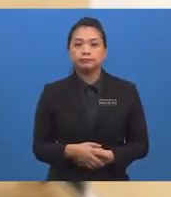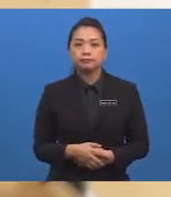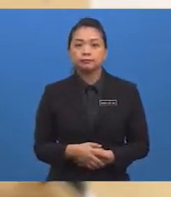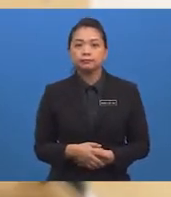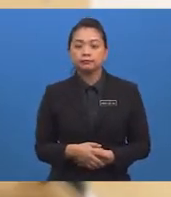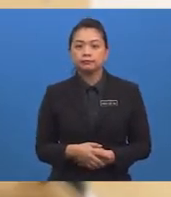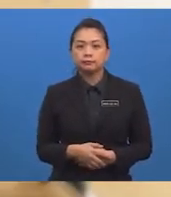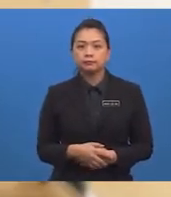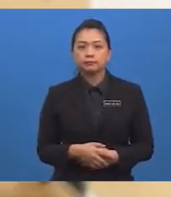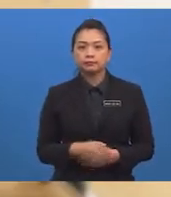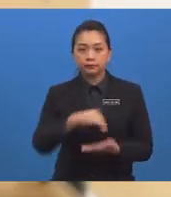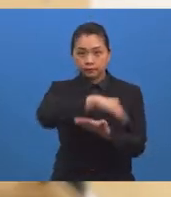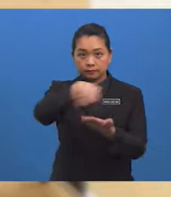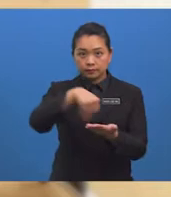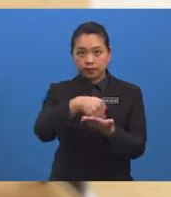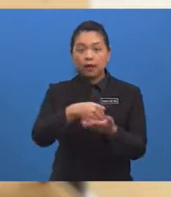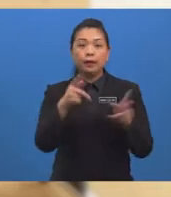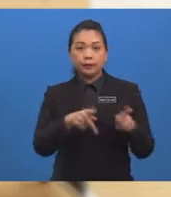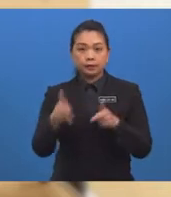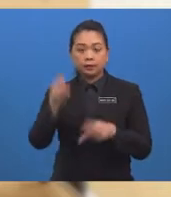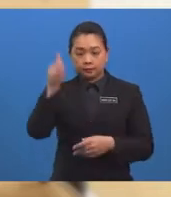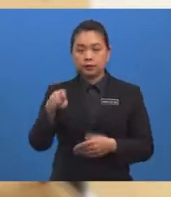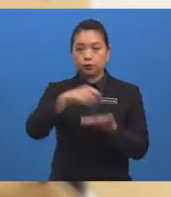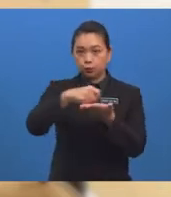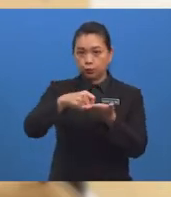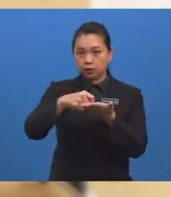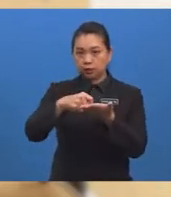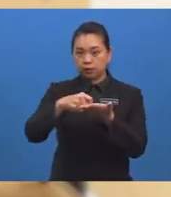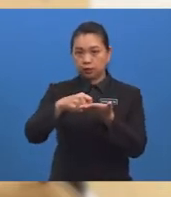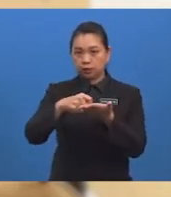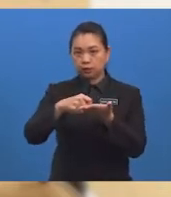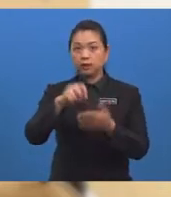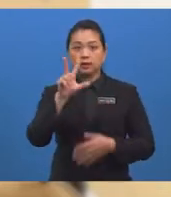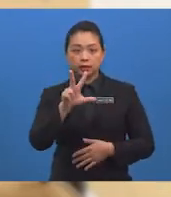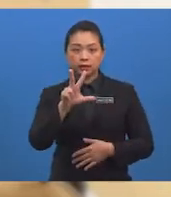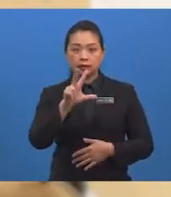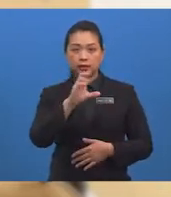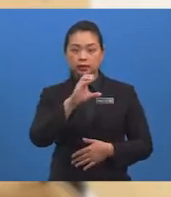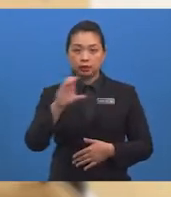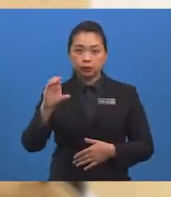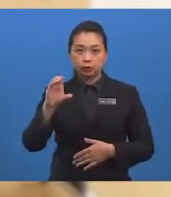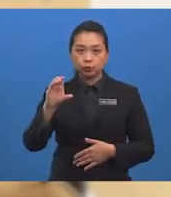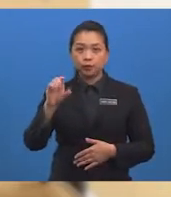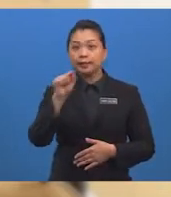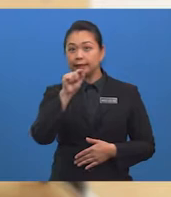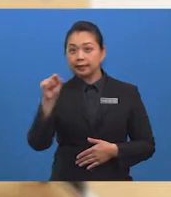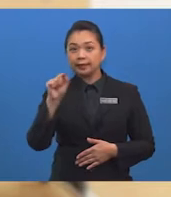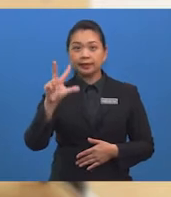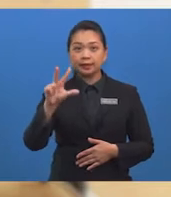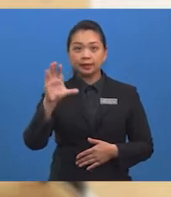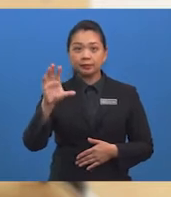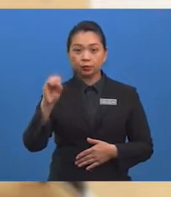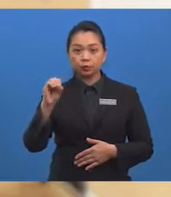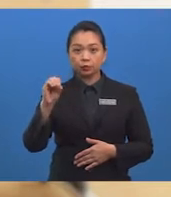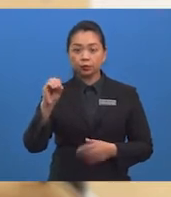Para pelajar dikehendaki menulis antara 300 hingga 350 patah